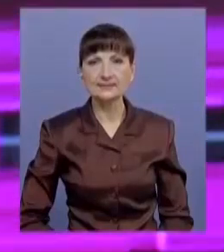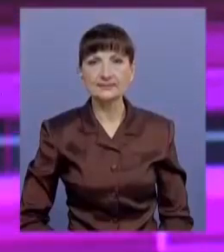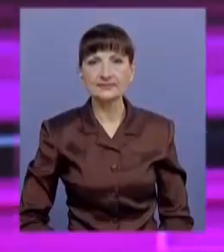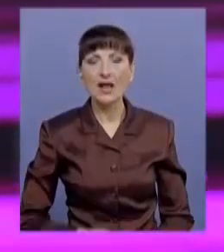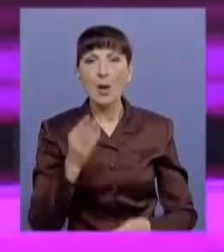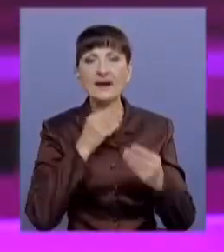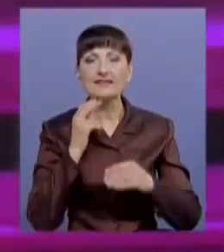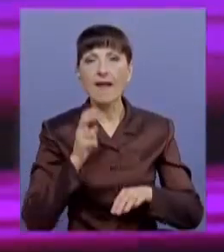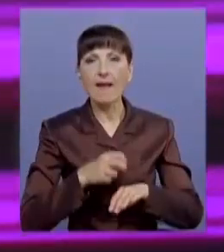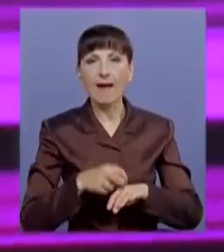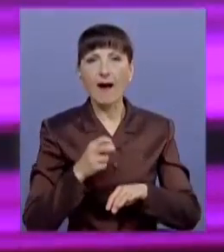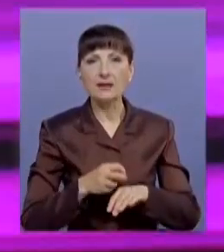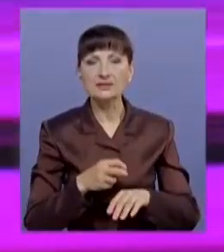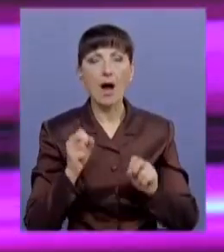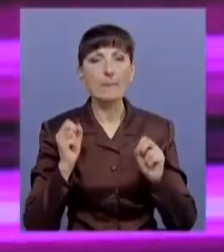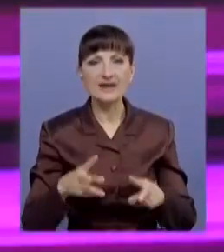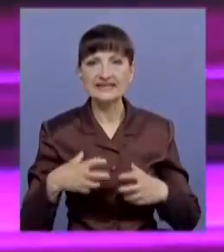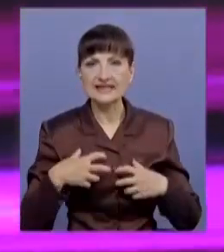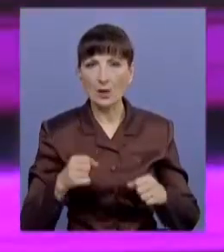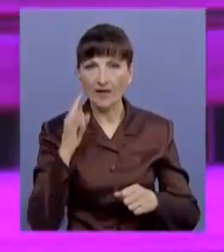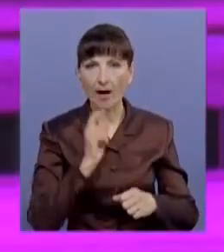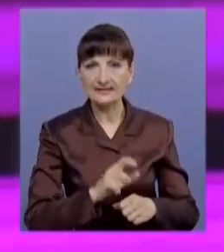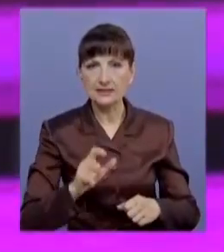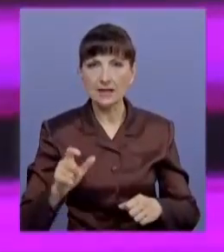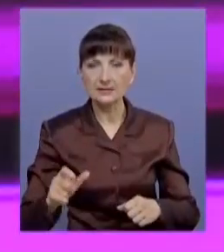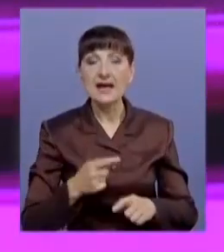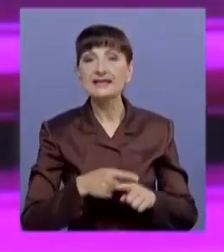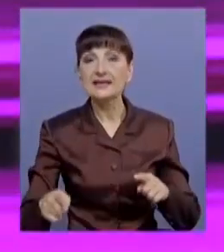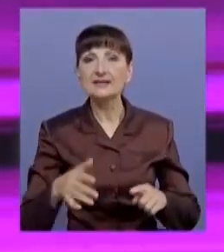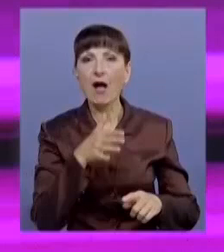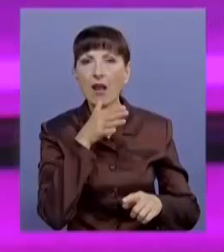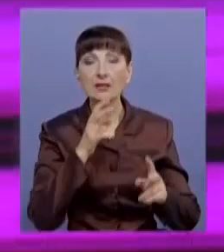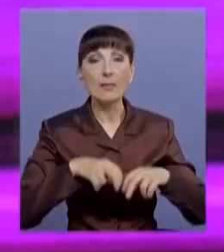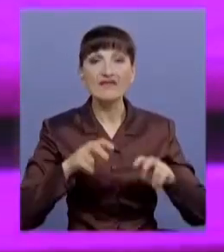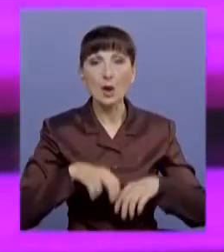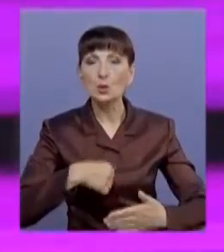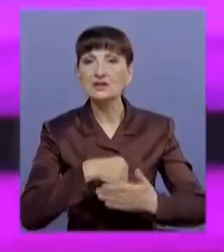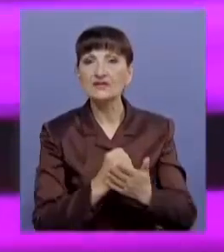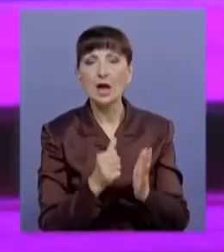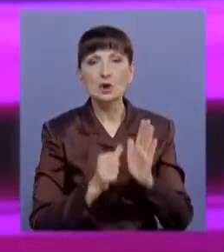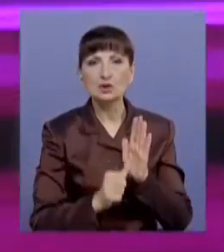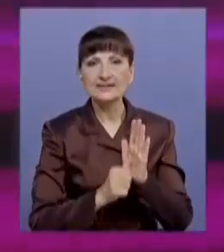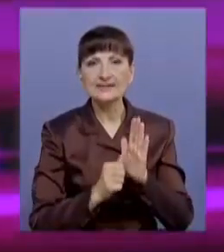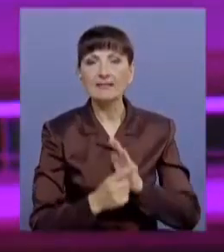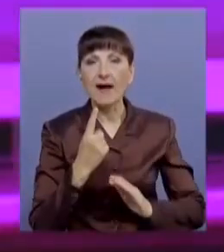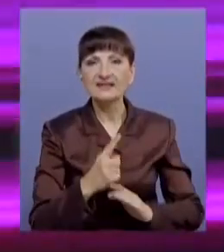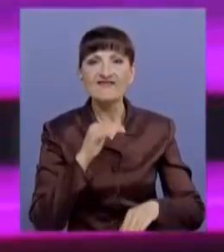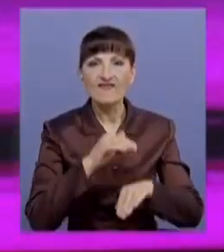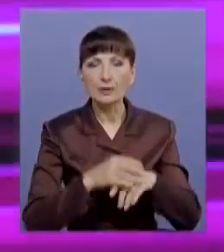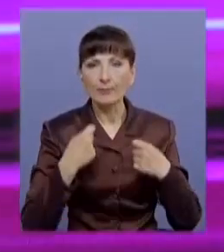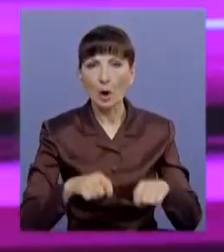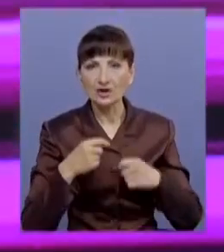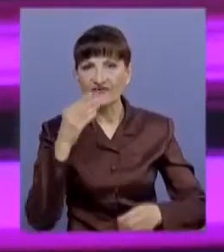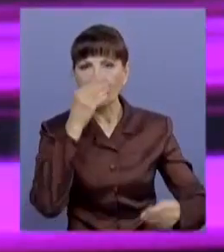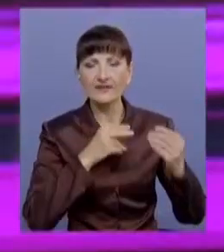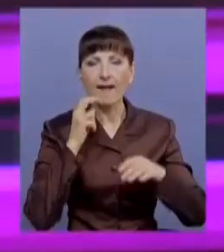поддельные лекарства угрожают здоровью казахстанцев за несколько лет проверяющие установили 61 факт продажи